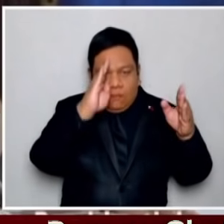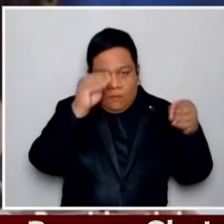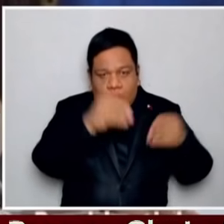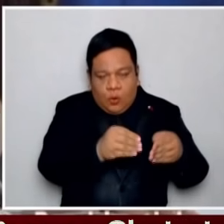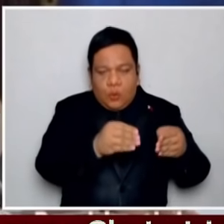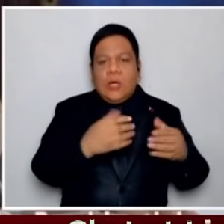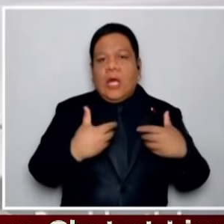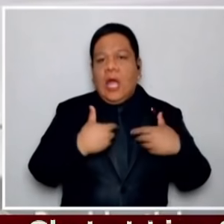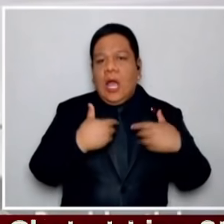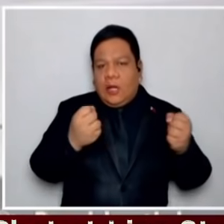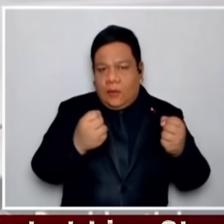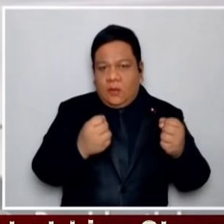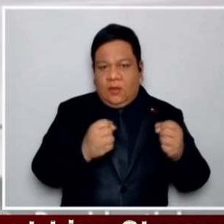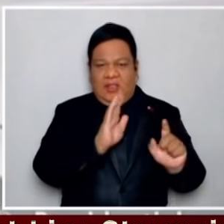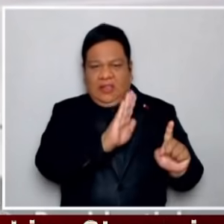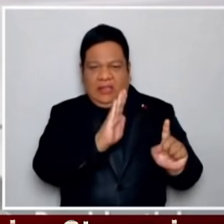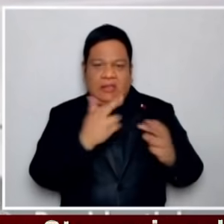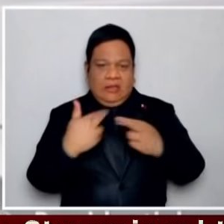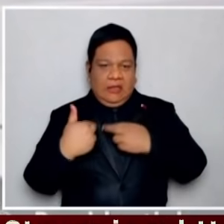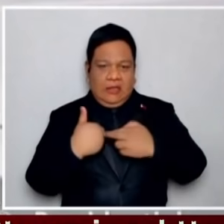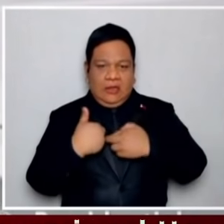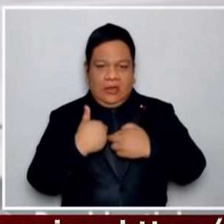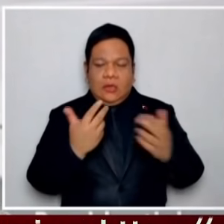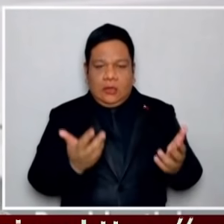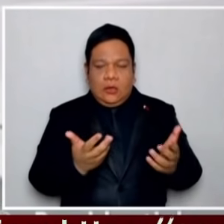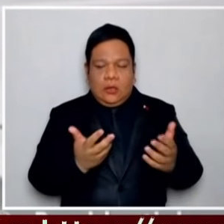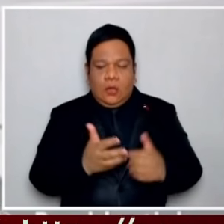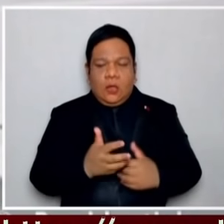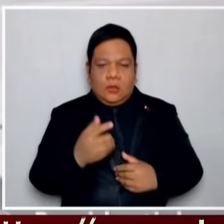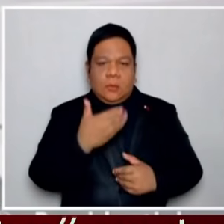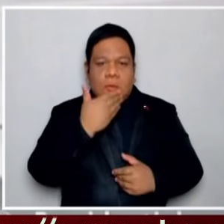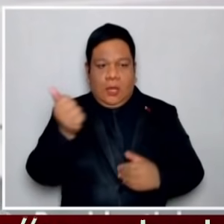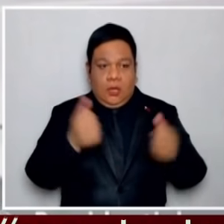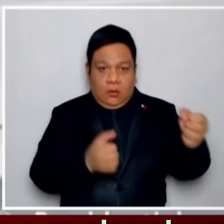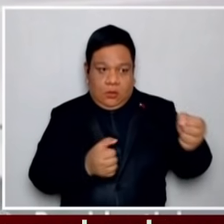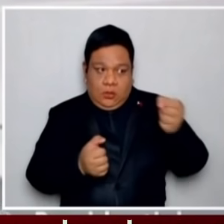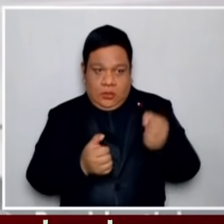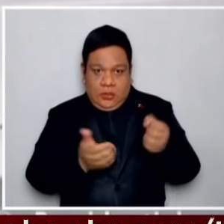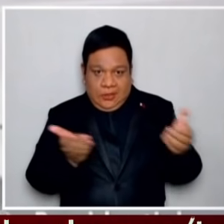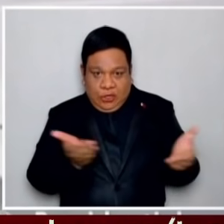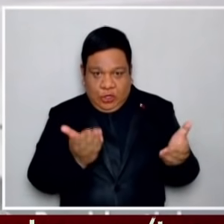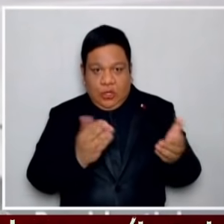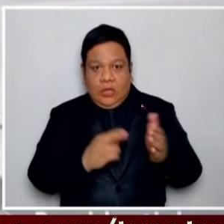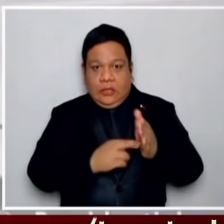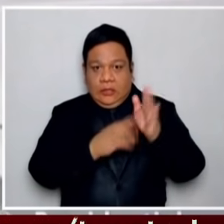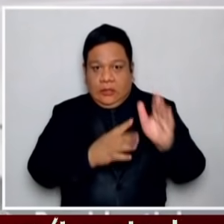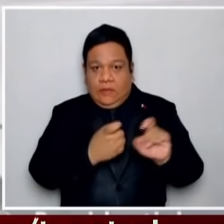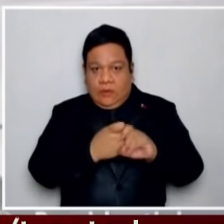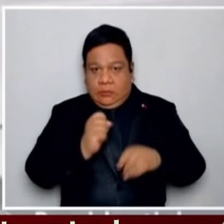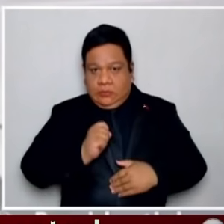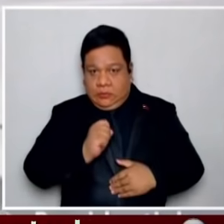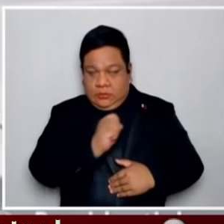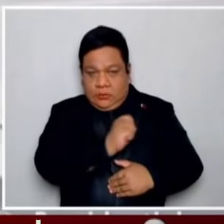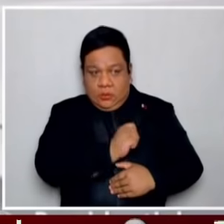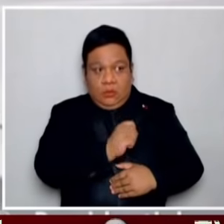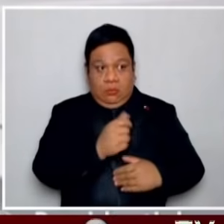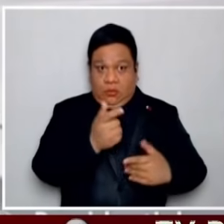Health kanya eh. So mabuti lang siya nandito. But he does not control